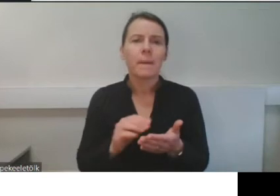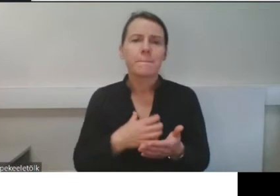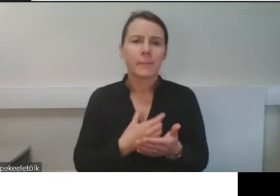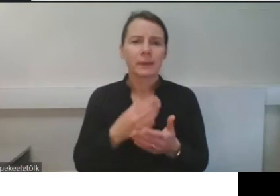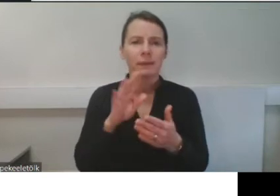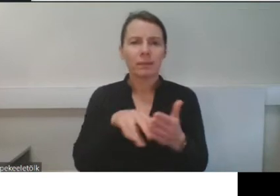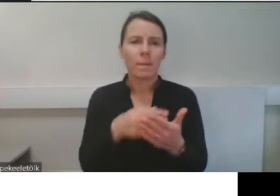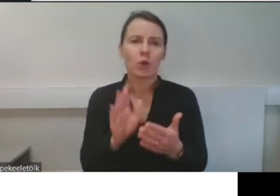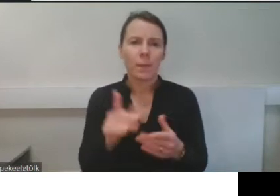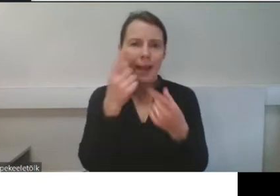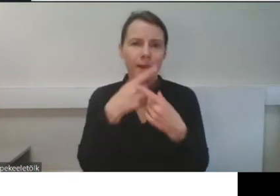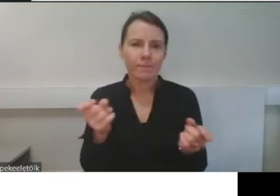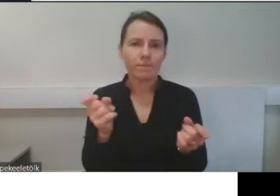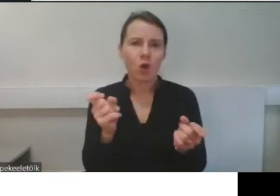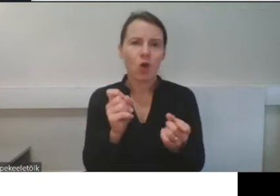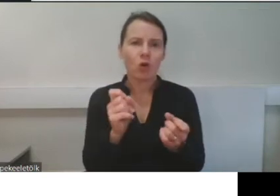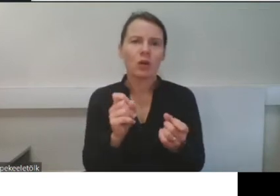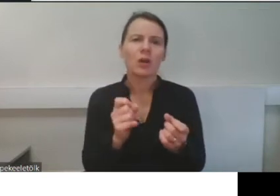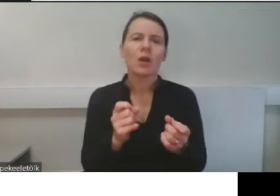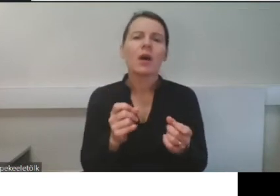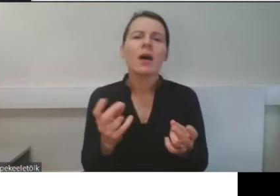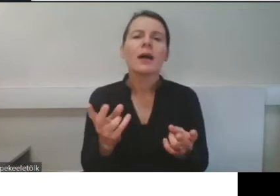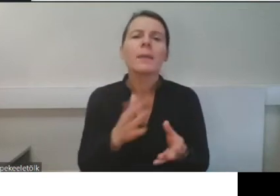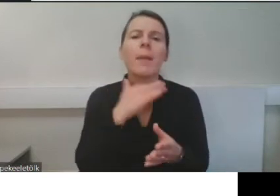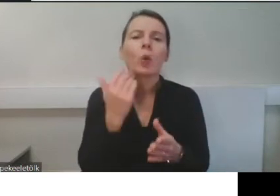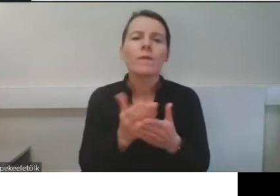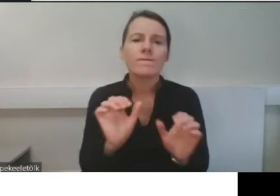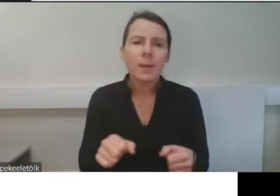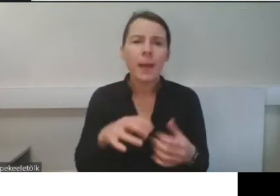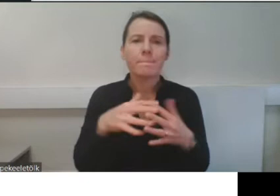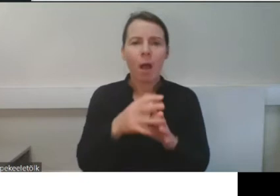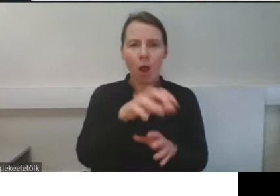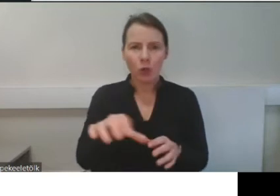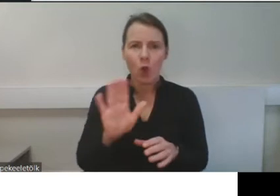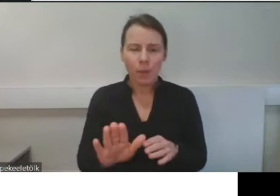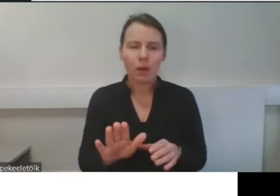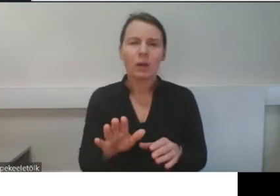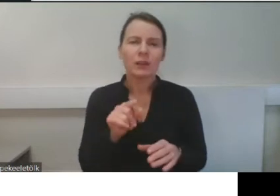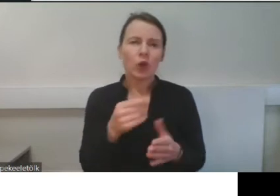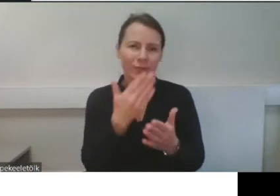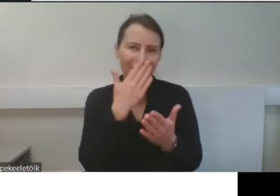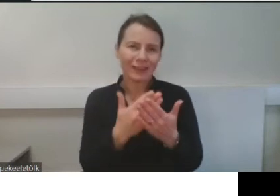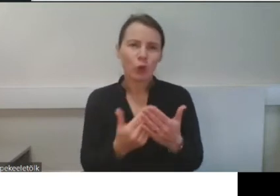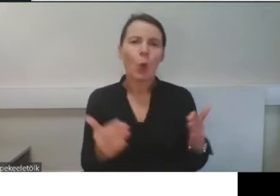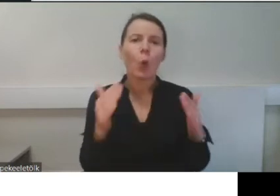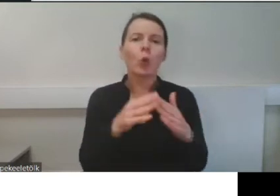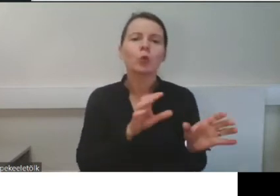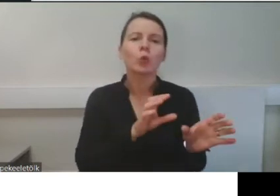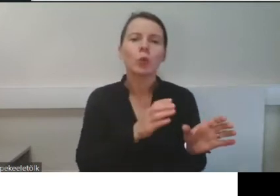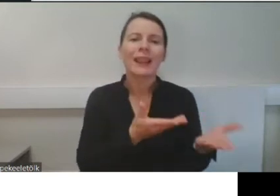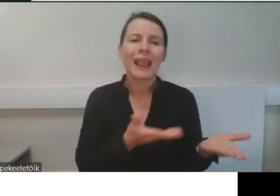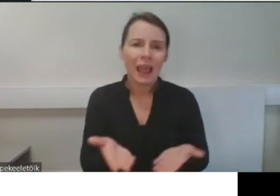ka üldhooldusel on näha seda, et vanusegrupis 75 pluss on dementsuse diagnoosiga